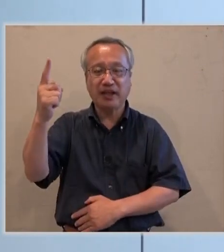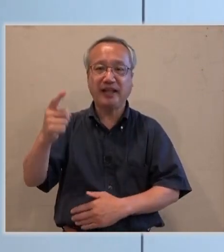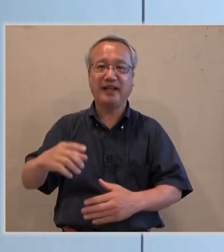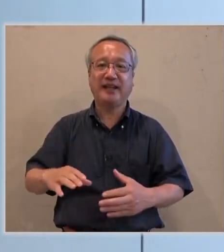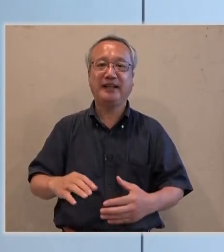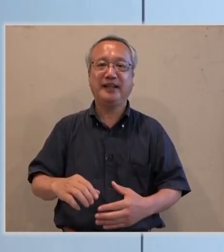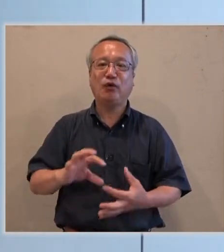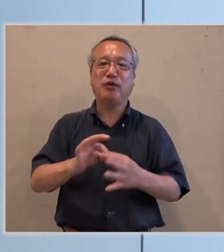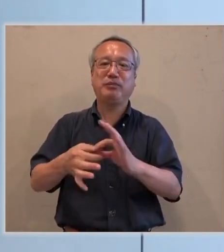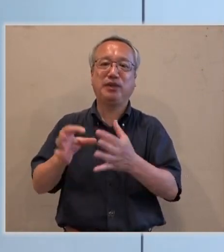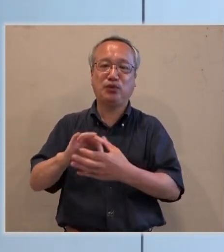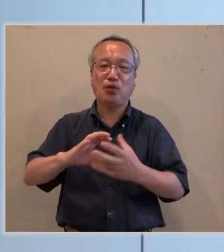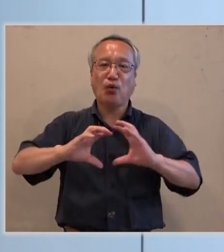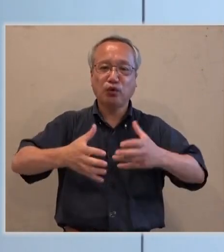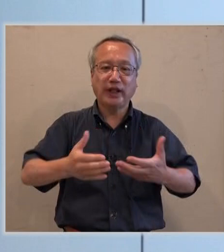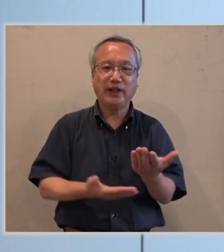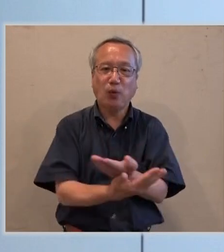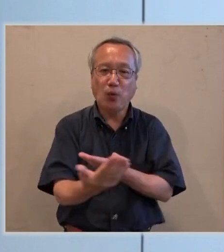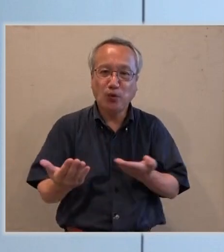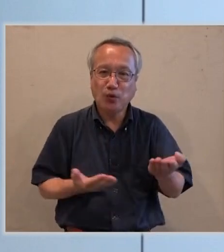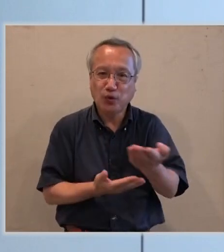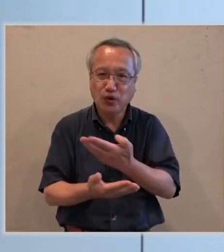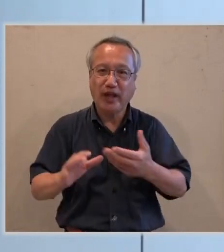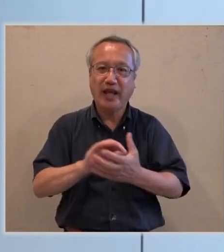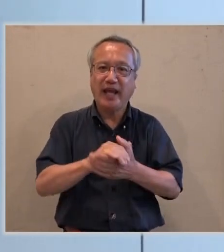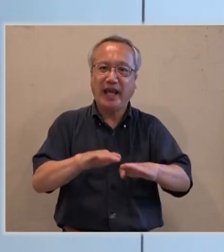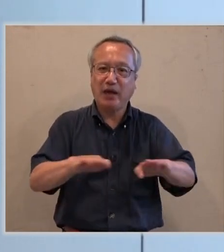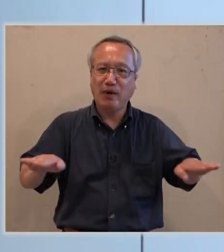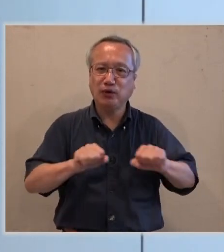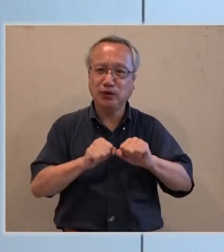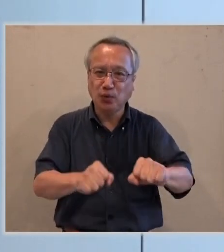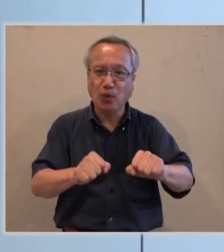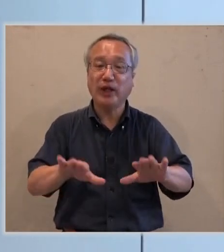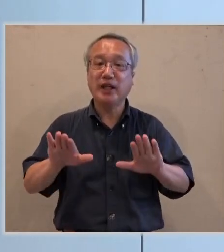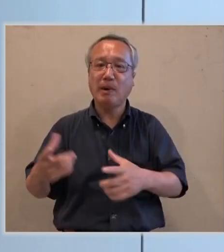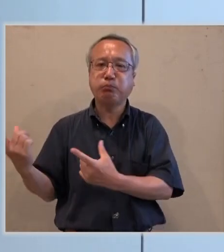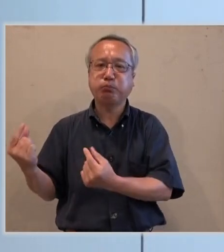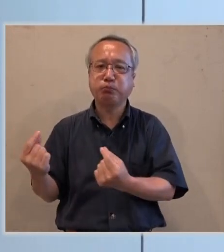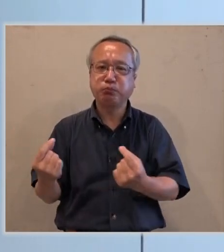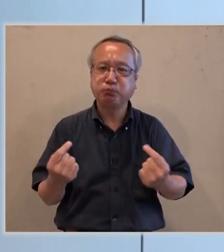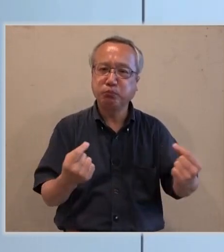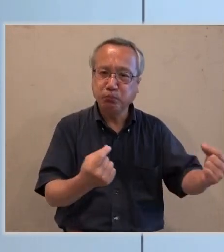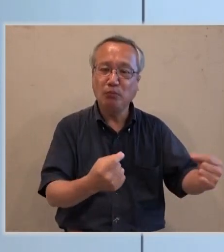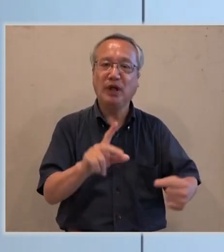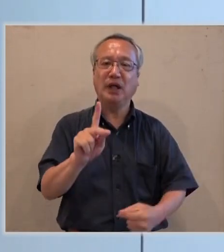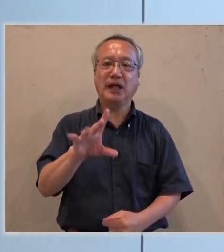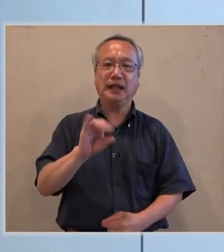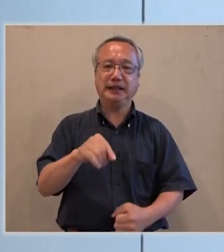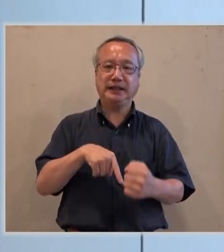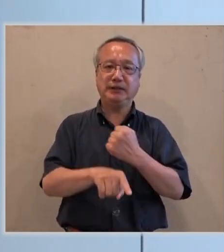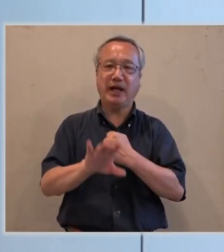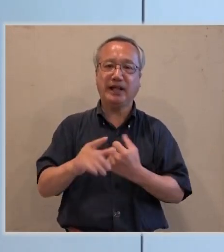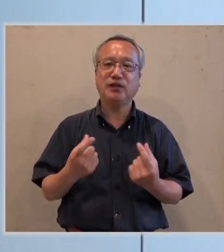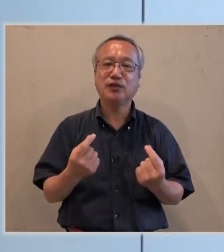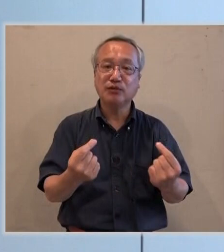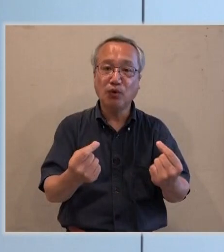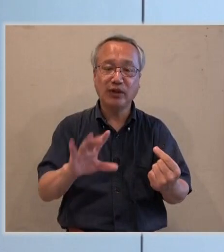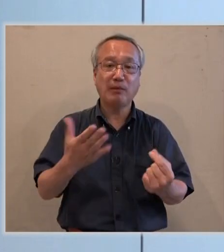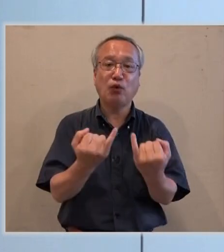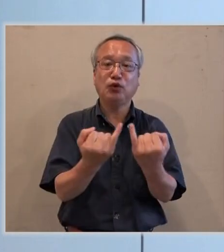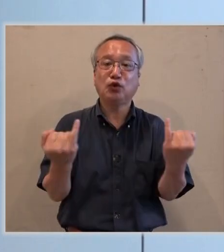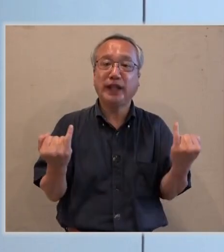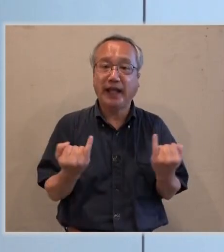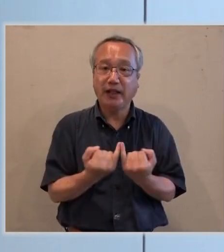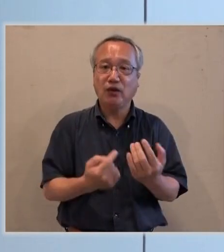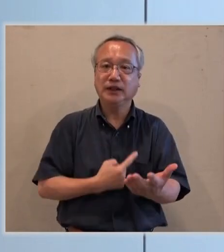を国際交流を通して平和をしようという今にも通ずる普遍的な価値はありつつも、ただ女性があまり女